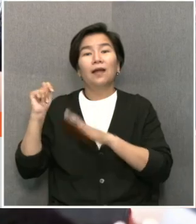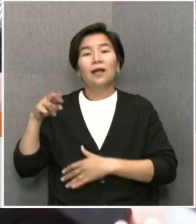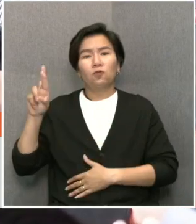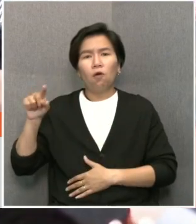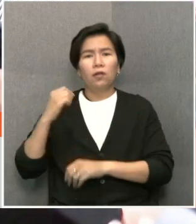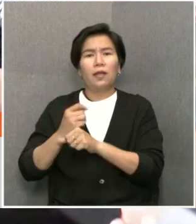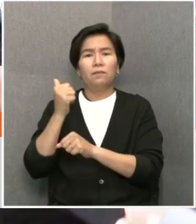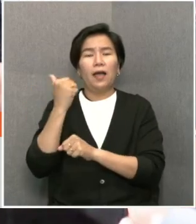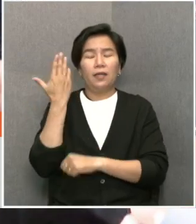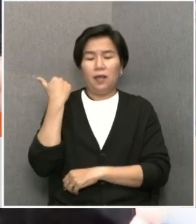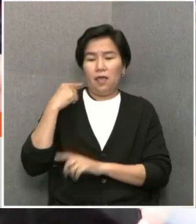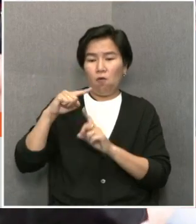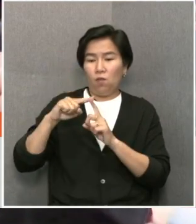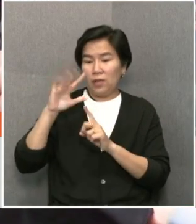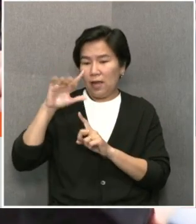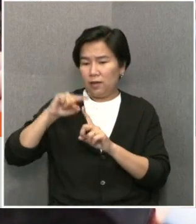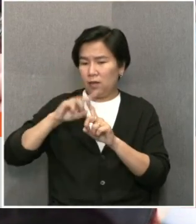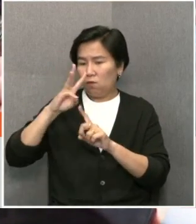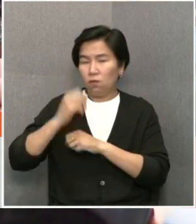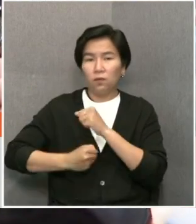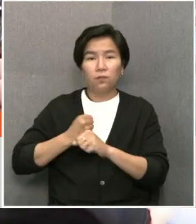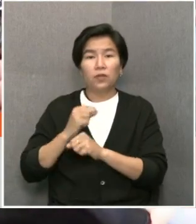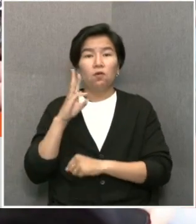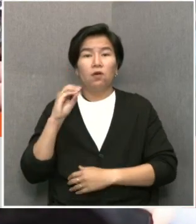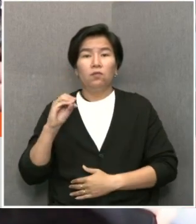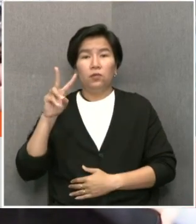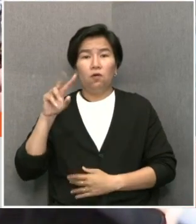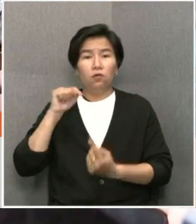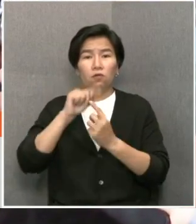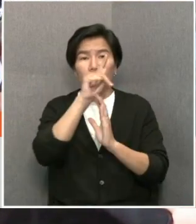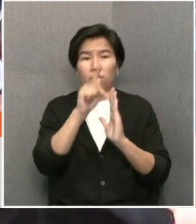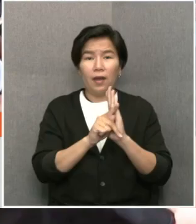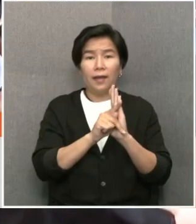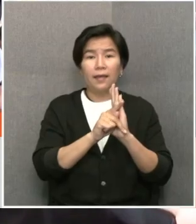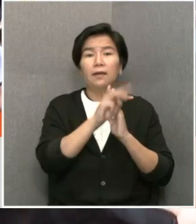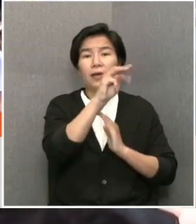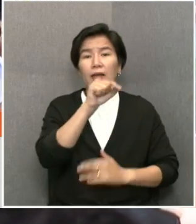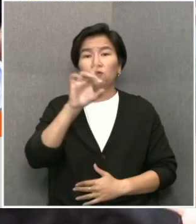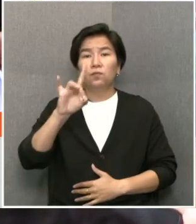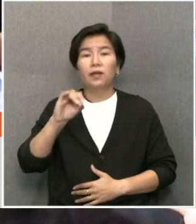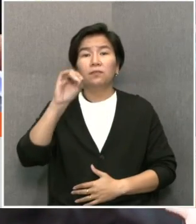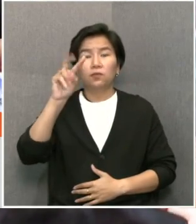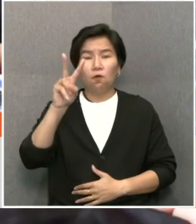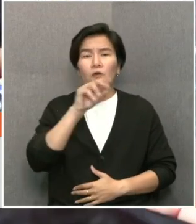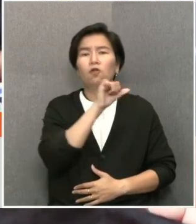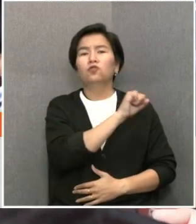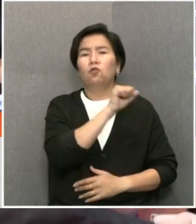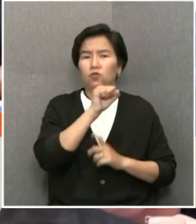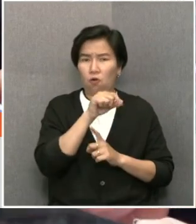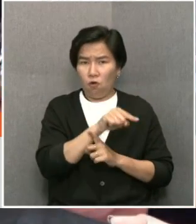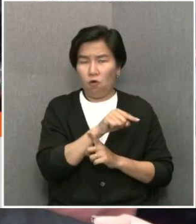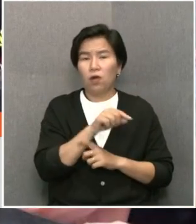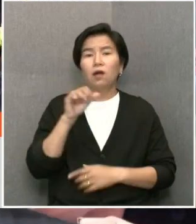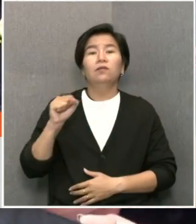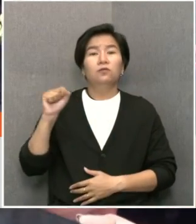2562ค่ะพร้อมระบุว่ามาตรา 82สมาชิกสภาผู้แทนราษฎรหรือสมาชิก